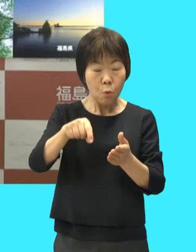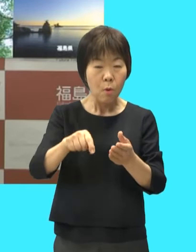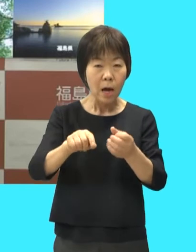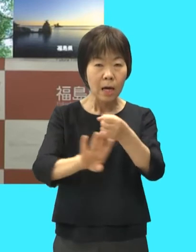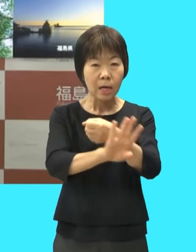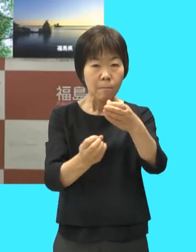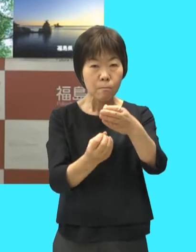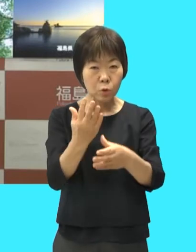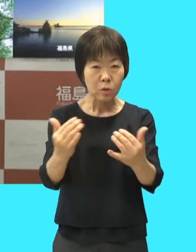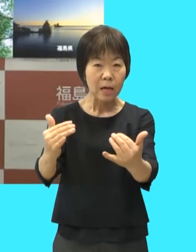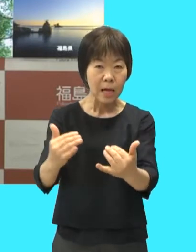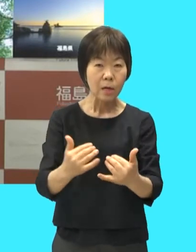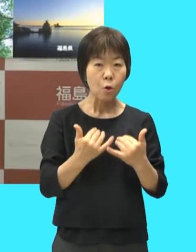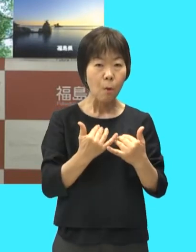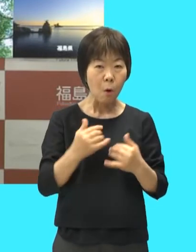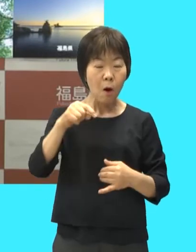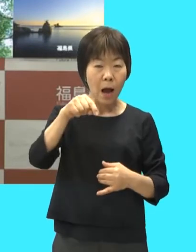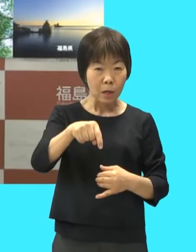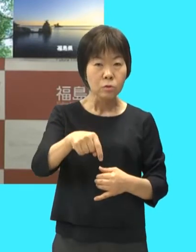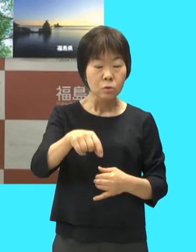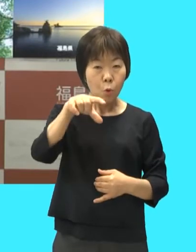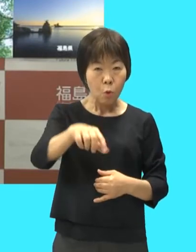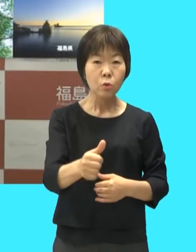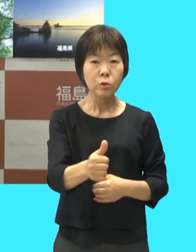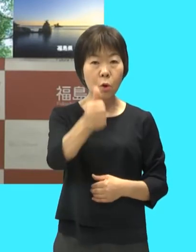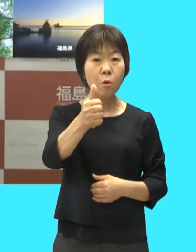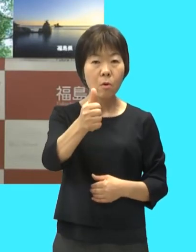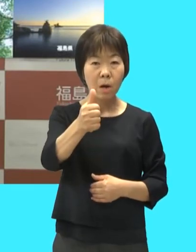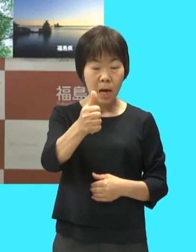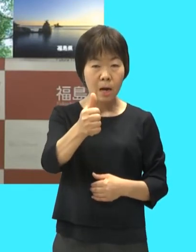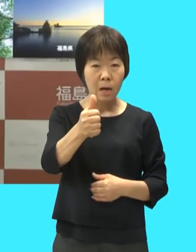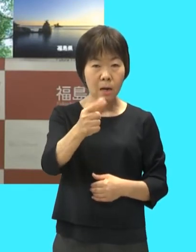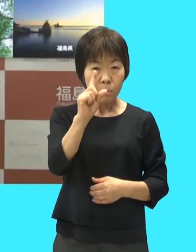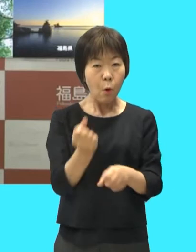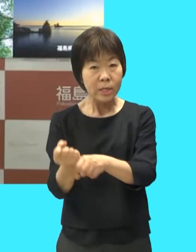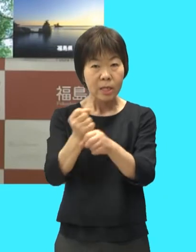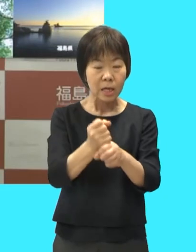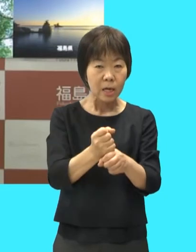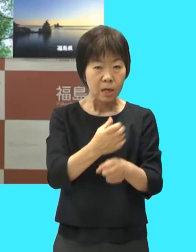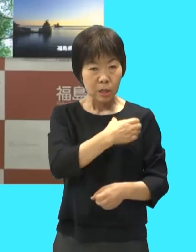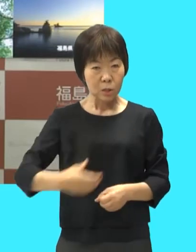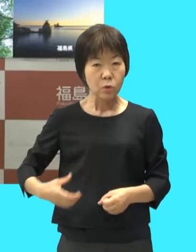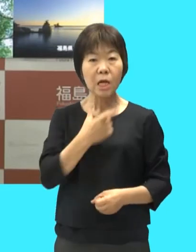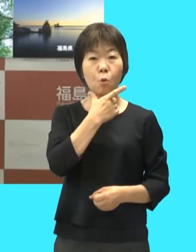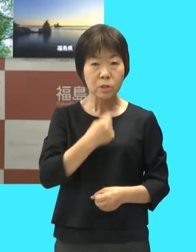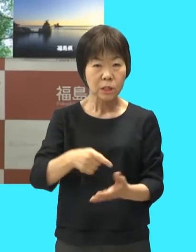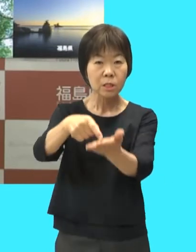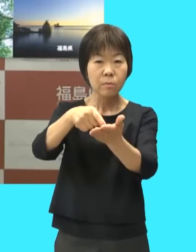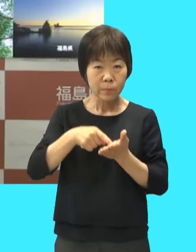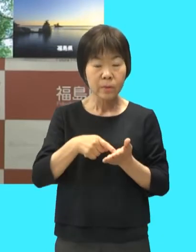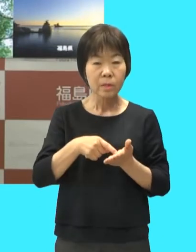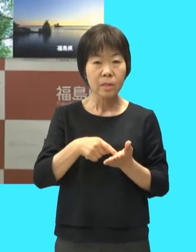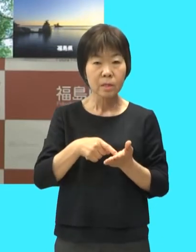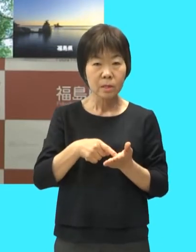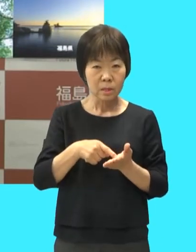響もあるところで、そういったところの首長の方々がその知事にもう一度出てほしいとおっしゃってるっていうこともかなり重いと思うんです